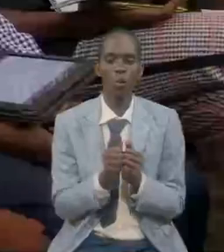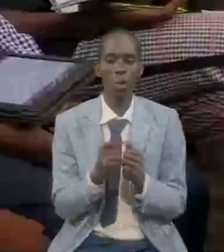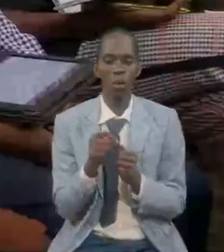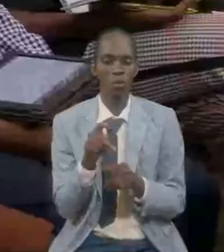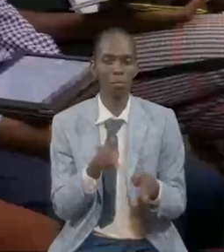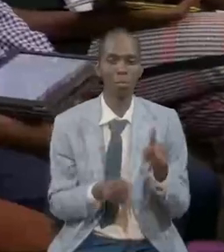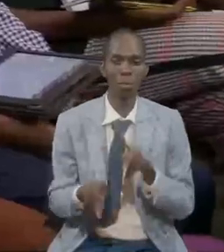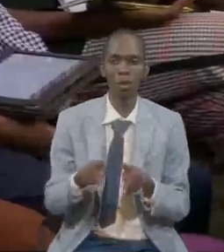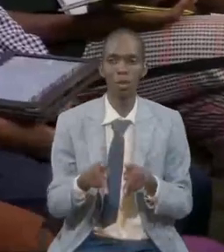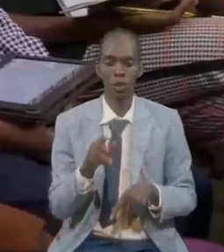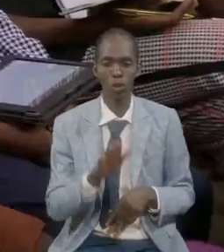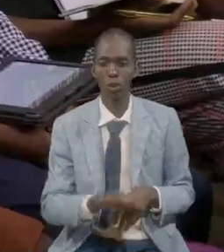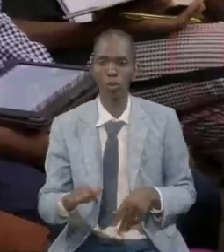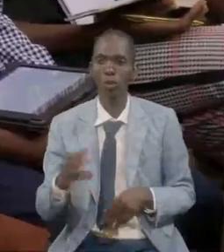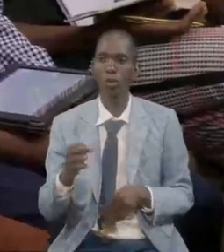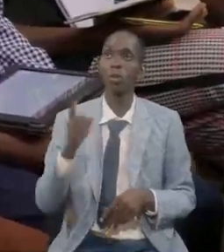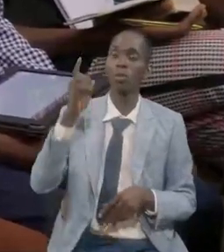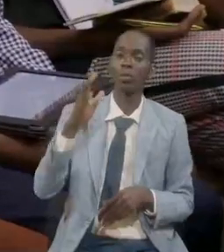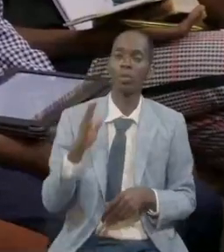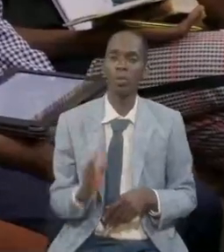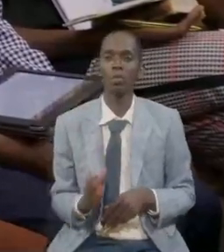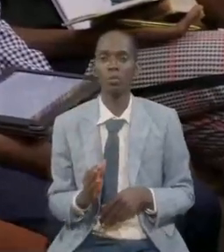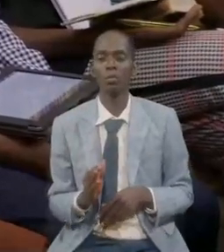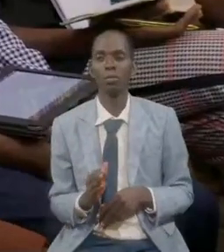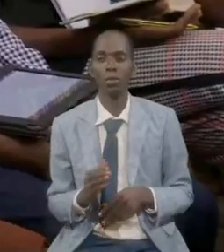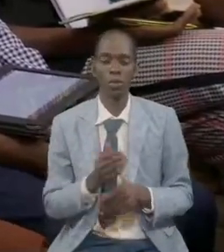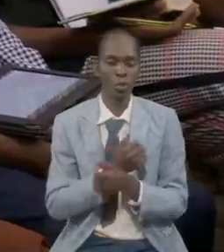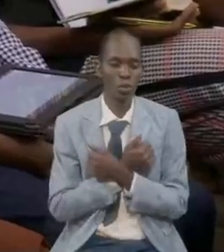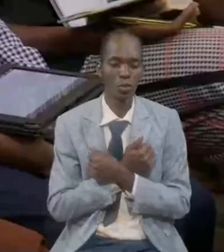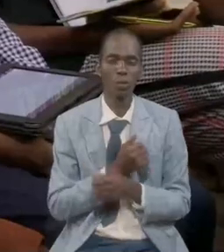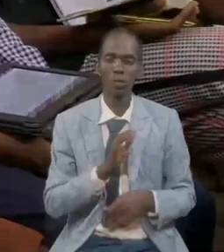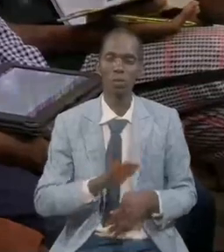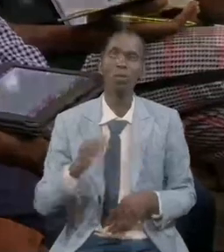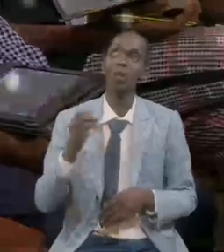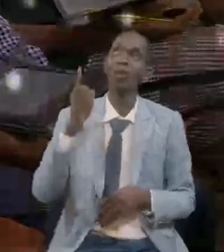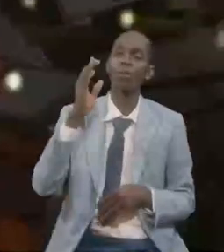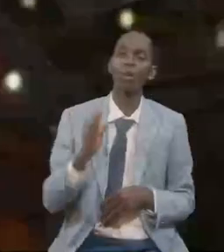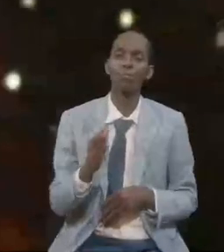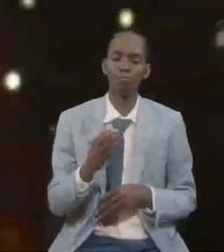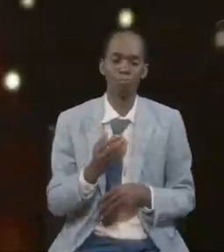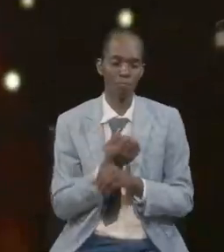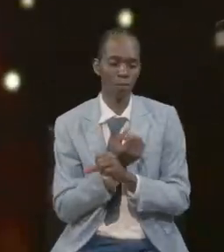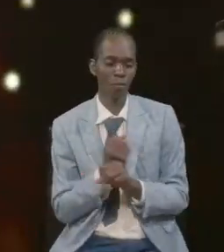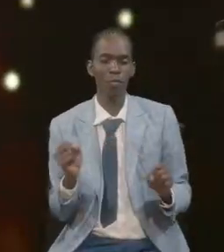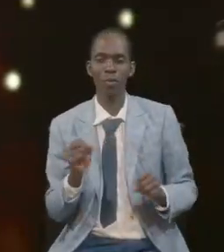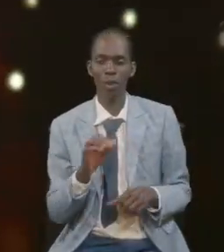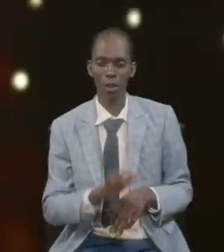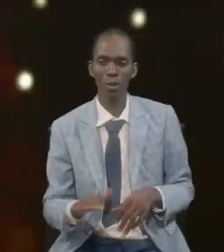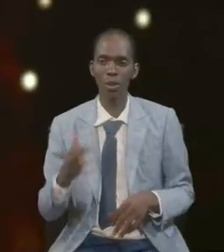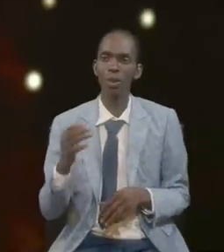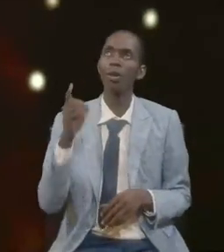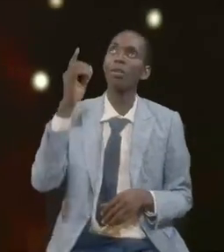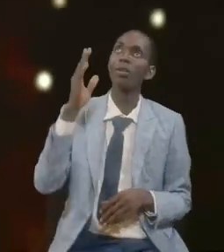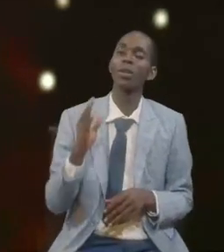avec les gens, les enfants de Dieu, des gens charitables de Dieu. Des enfants de Dieu nés de